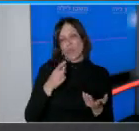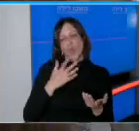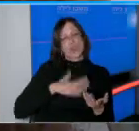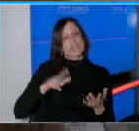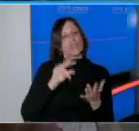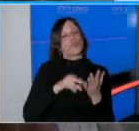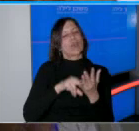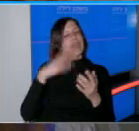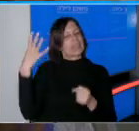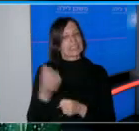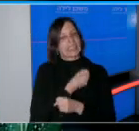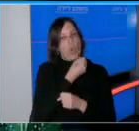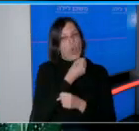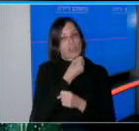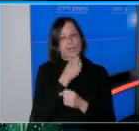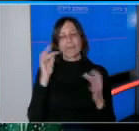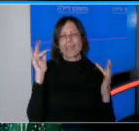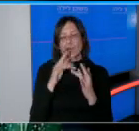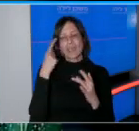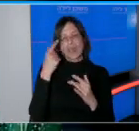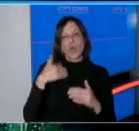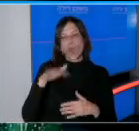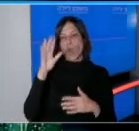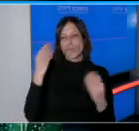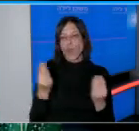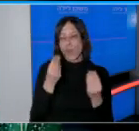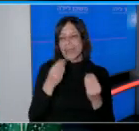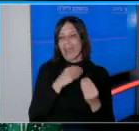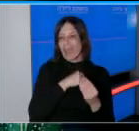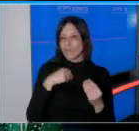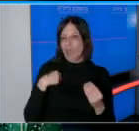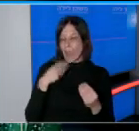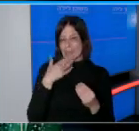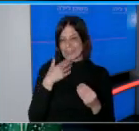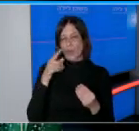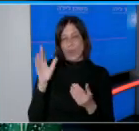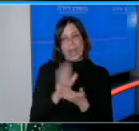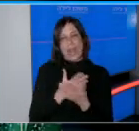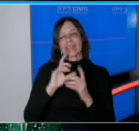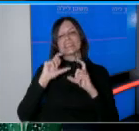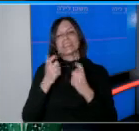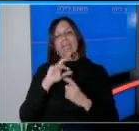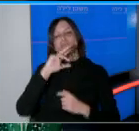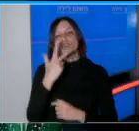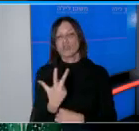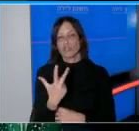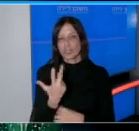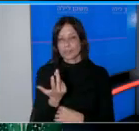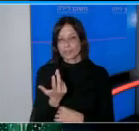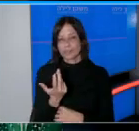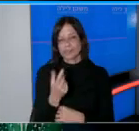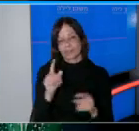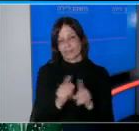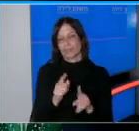תמונת ניצחון, ובניגוד לדעת רוב גורמי הרפואה בישראל, הוא החליט על סגר שלישי. עכשיו,